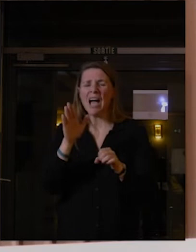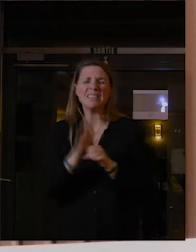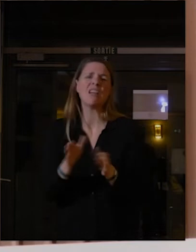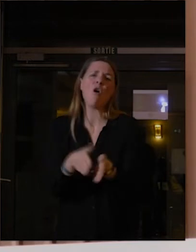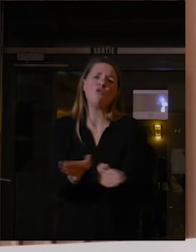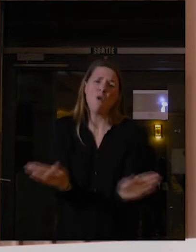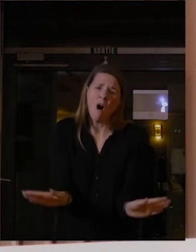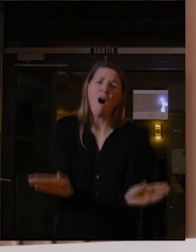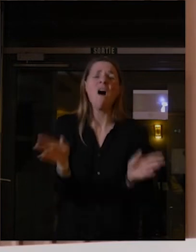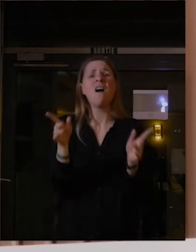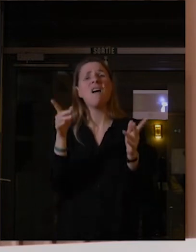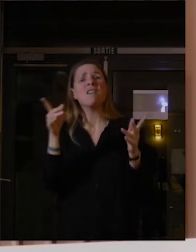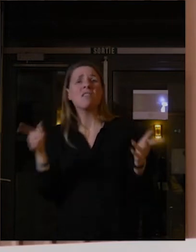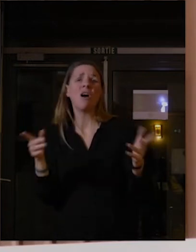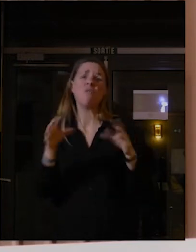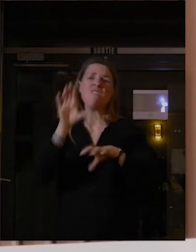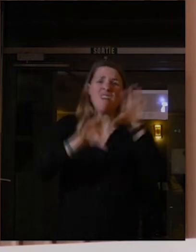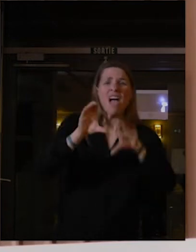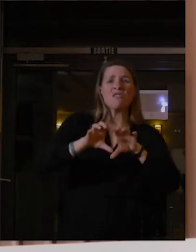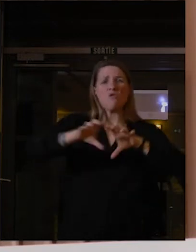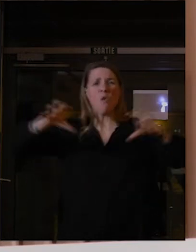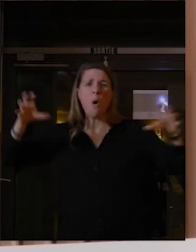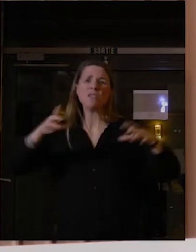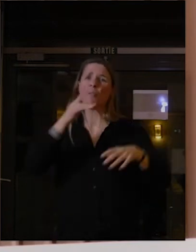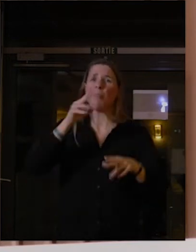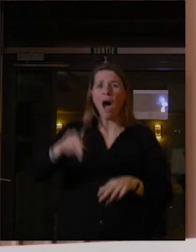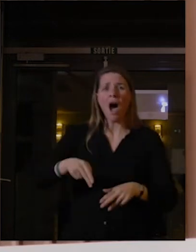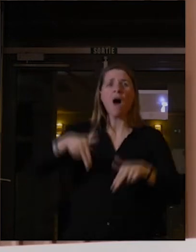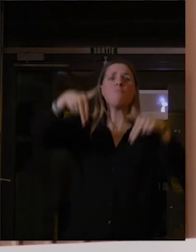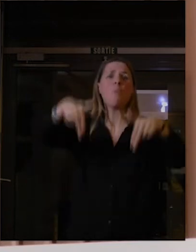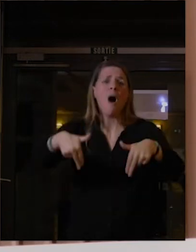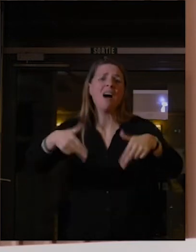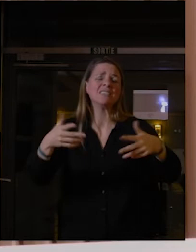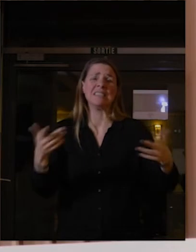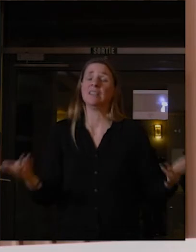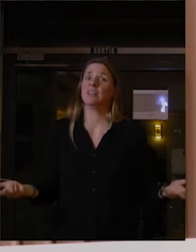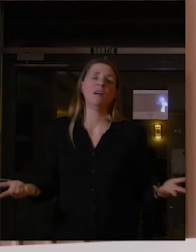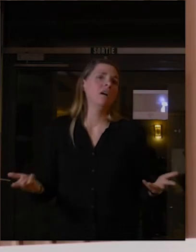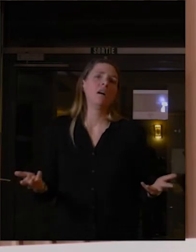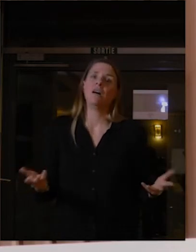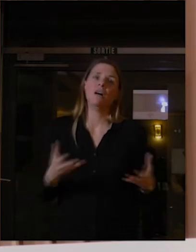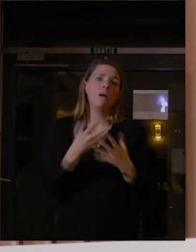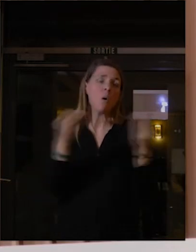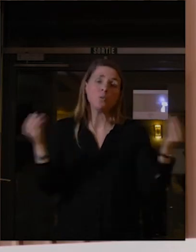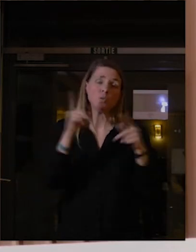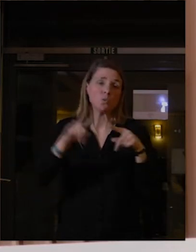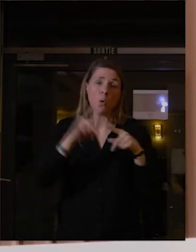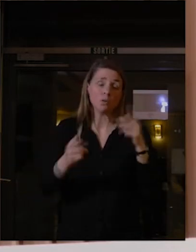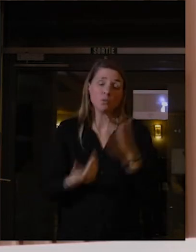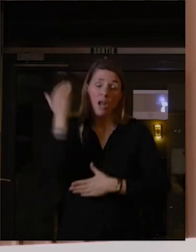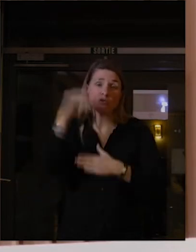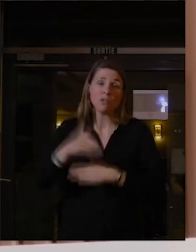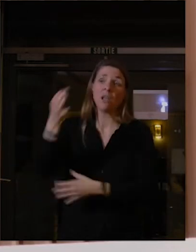dehors, des trop grosses fesses, que c'était impossible que je monte sur pointe, vraiment plein de choses à longueur de journée et en